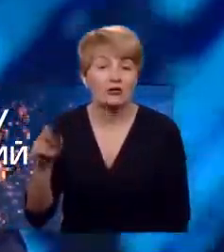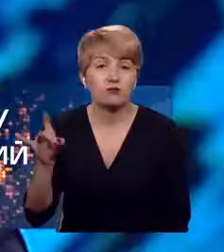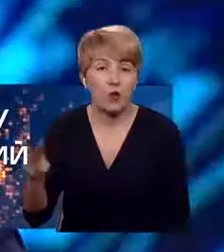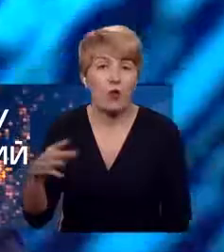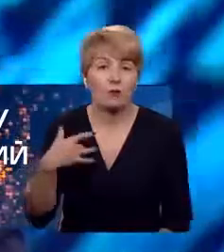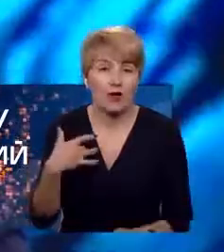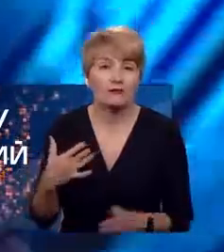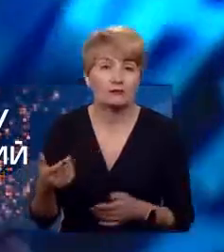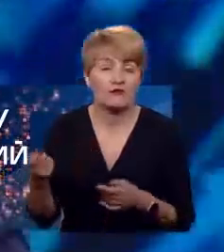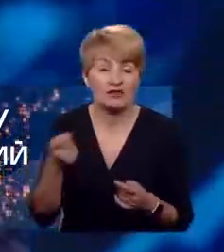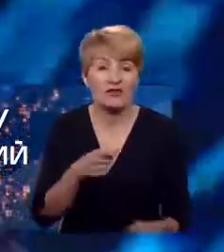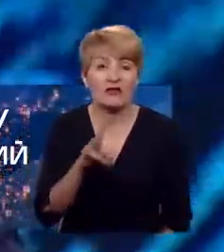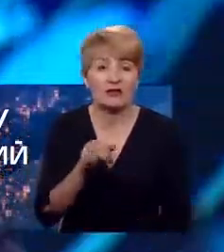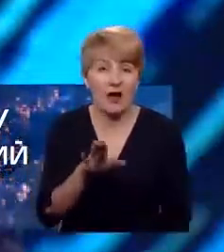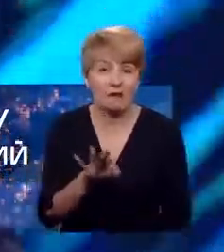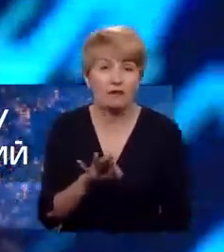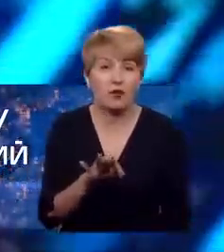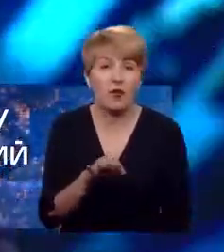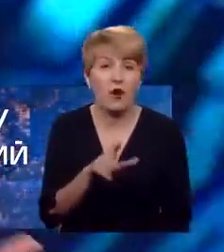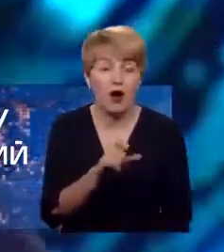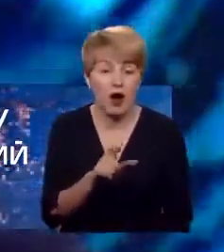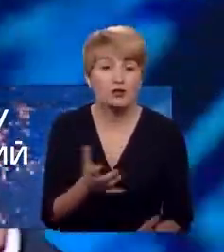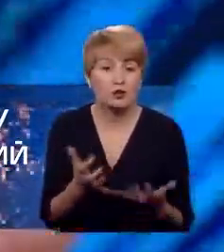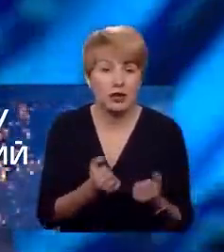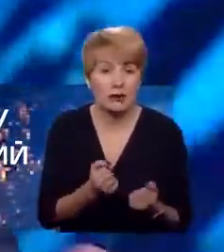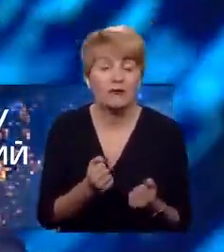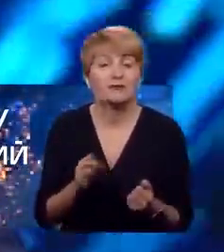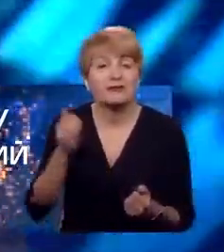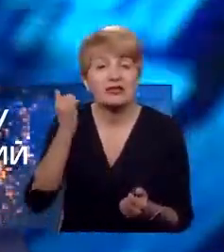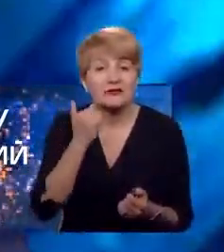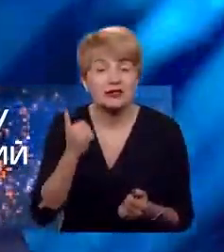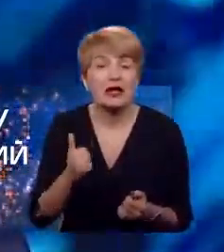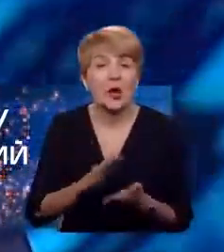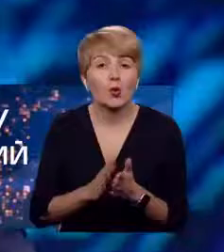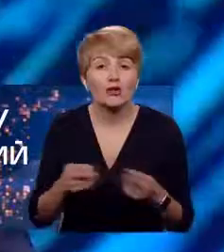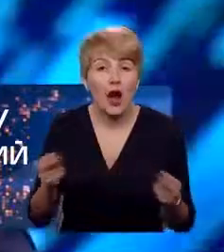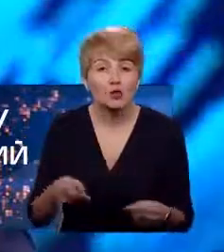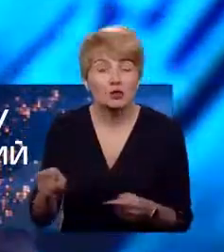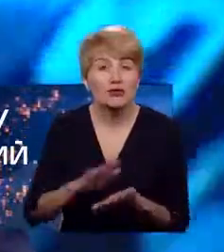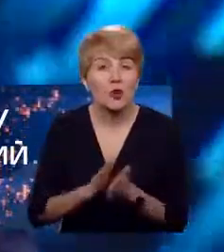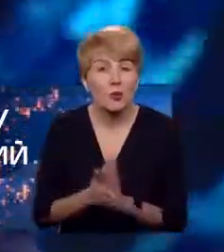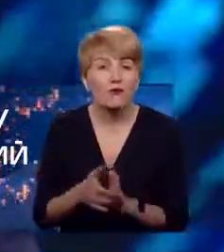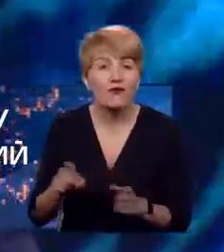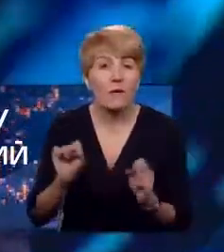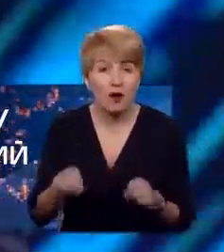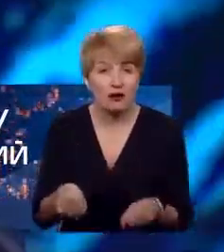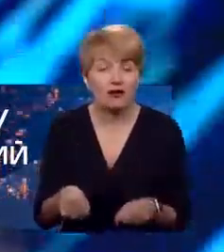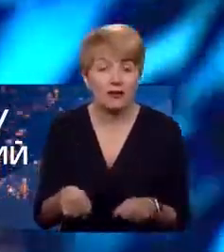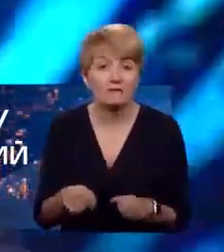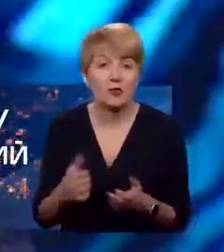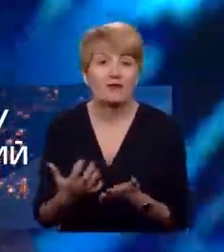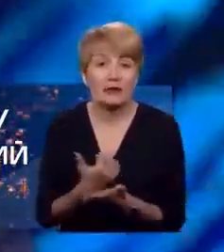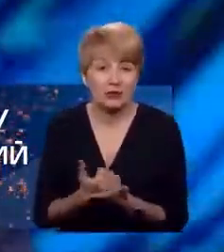їх отримав, і коли хтось говорить, що дивіться, завдяки контрактам ці умови ви змогли відбити, це